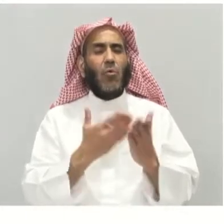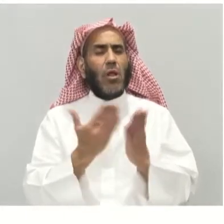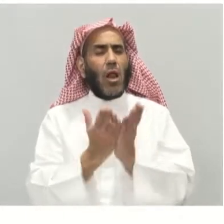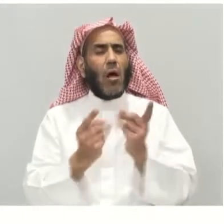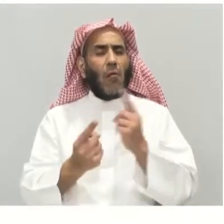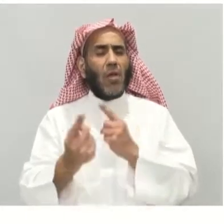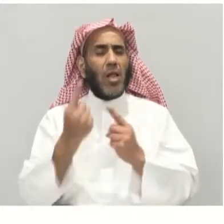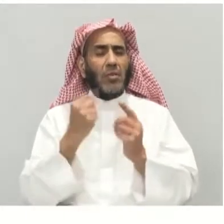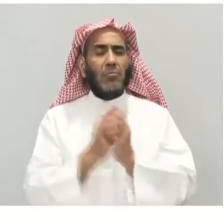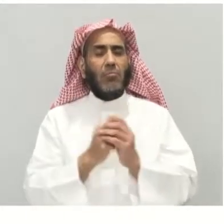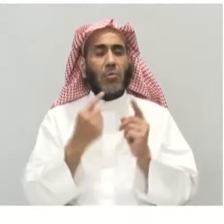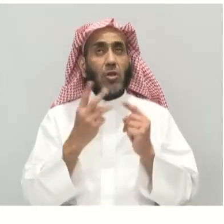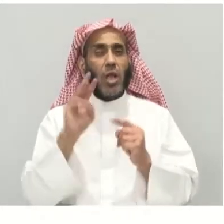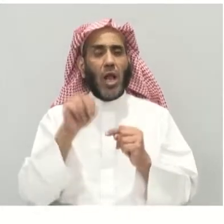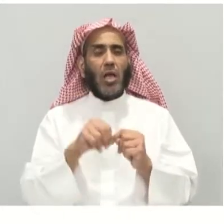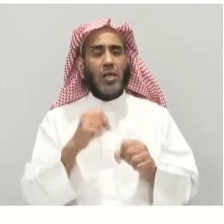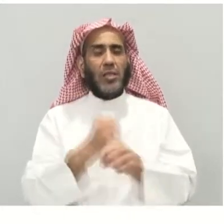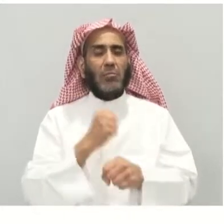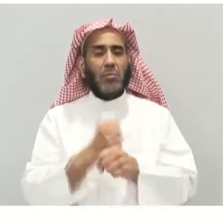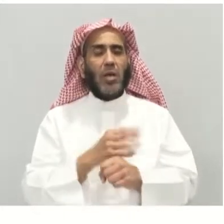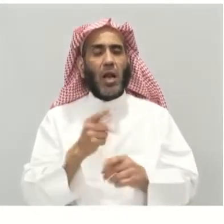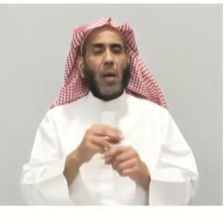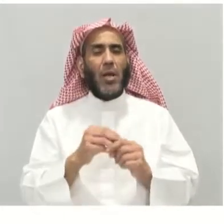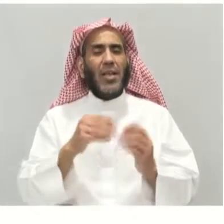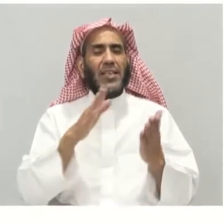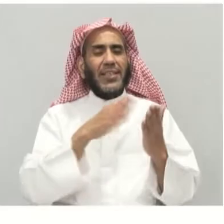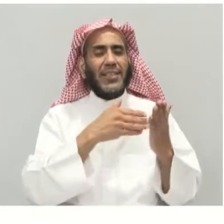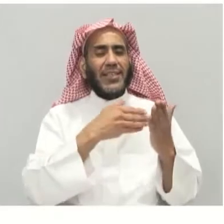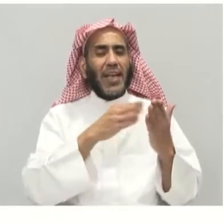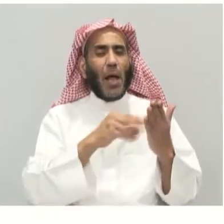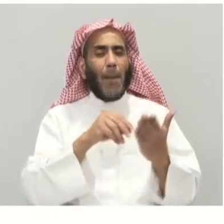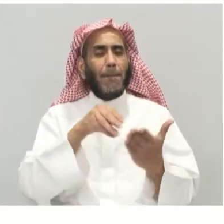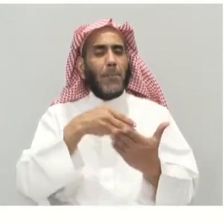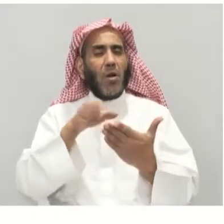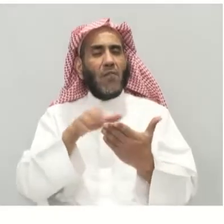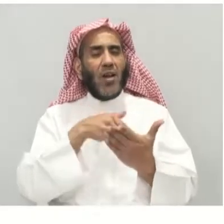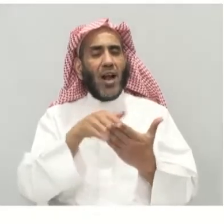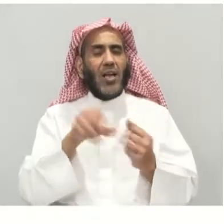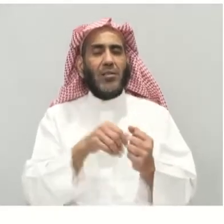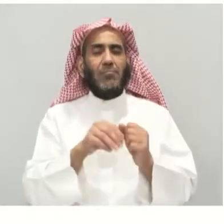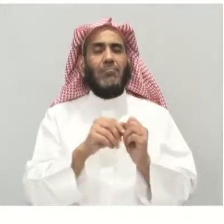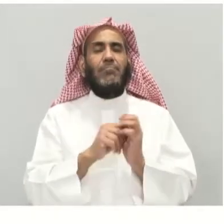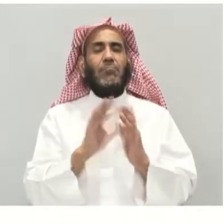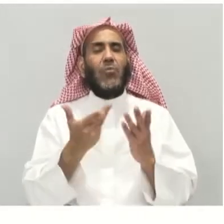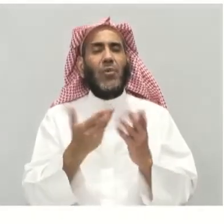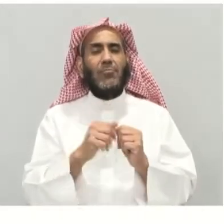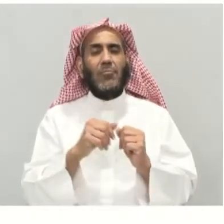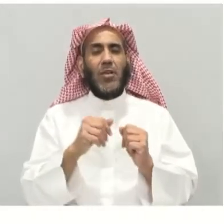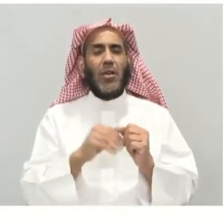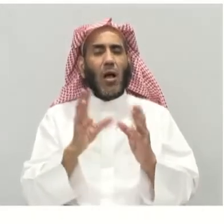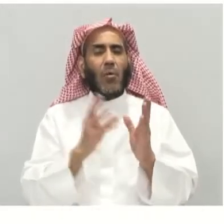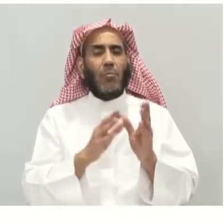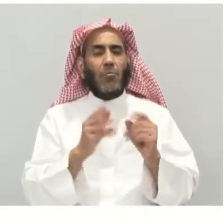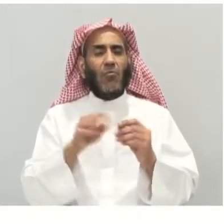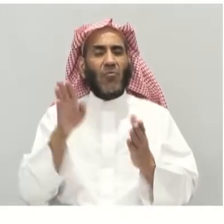الماضيه ايضا باذن الله اليوم احنا اخذ التطبيق العملي للطلاق بالفرشاه هناخذ اللي هي طريقه الطلاء بالفرشاه وهي عباره عن ناخذ